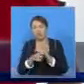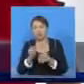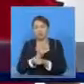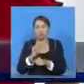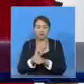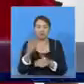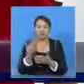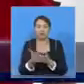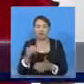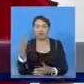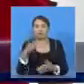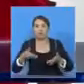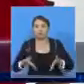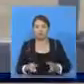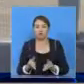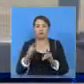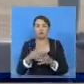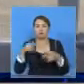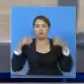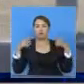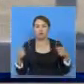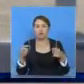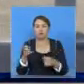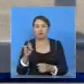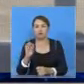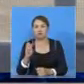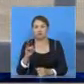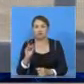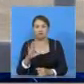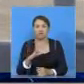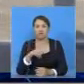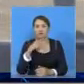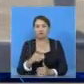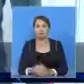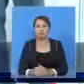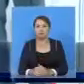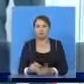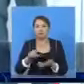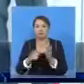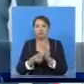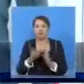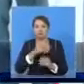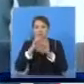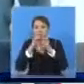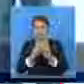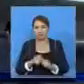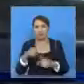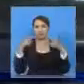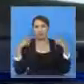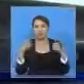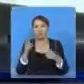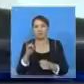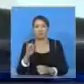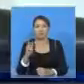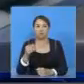жабдықталды. Бұл Шалқарда туып өскен генерал-лейтенант Болат Жанасаевтың тартуы. Бұл кабинеті бізге сыйға тартқан